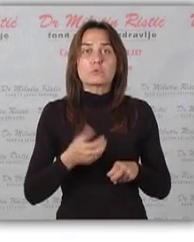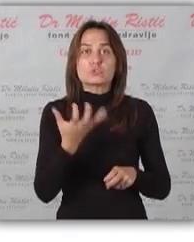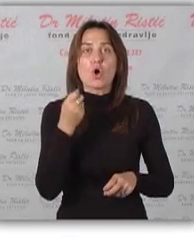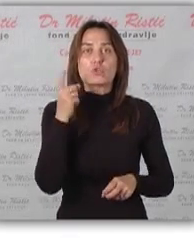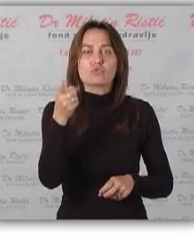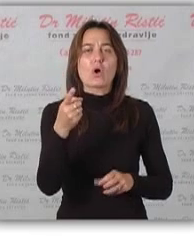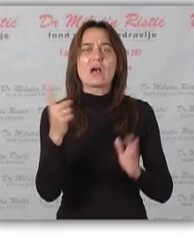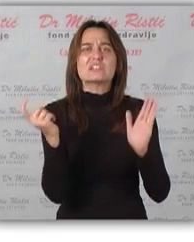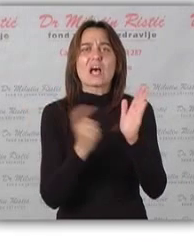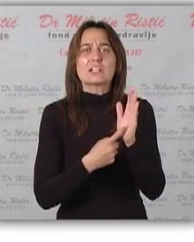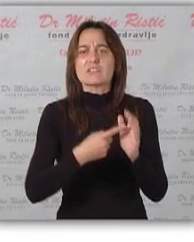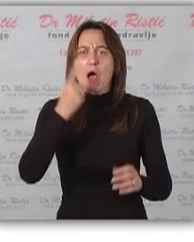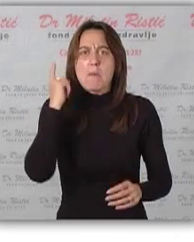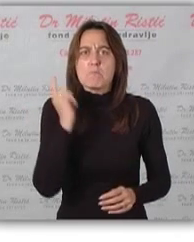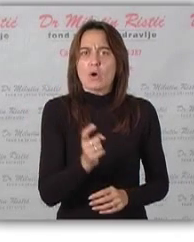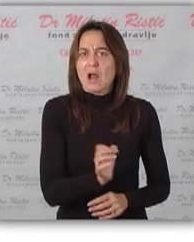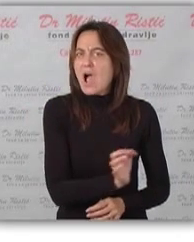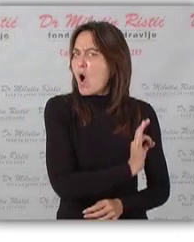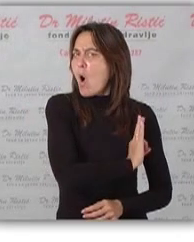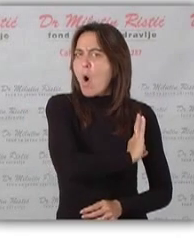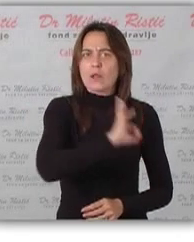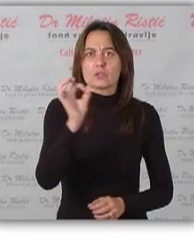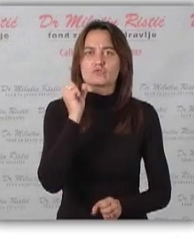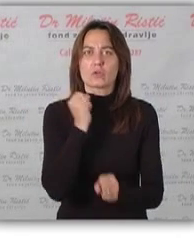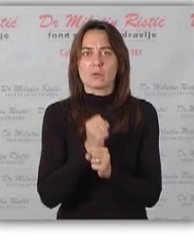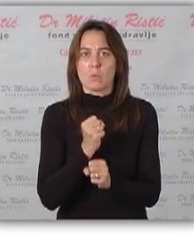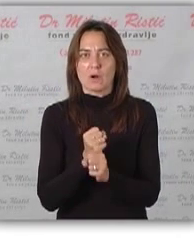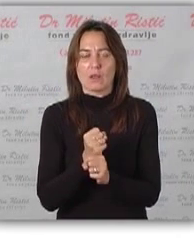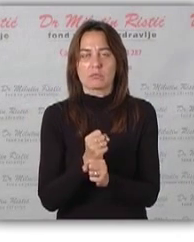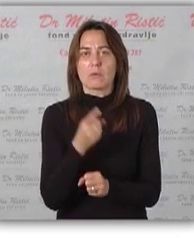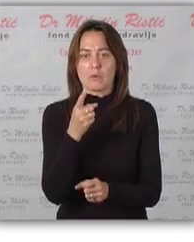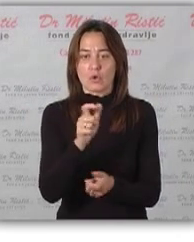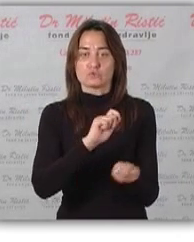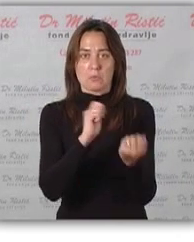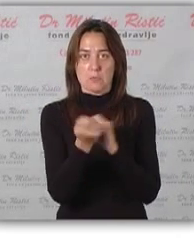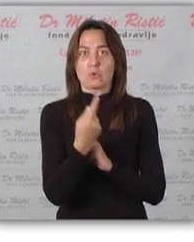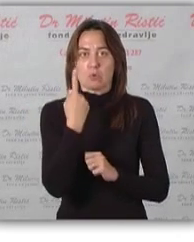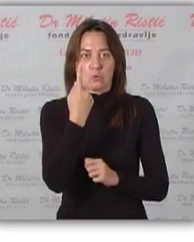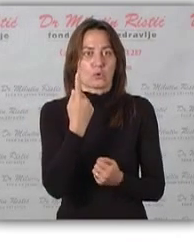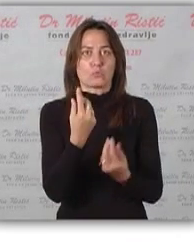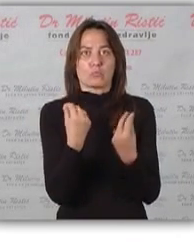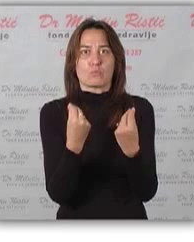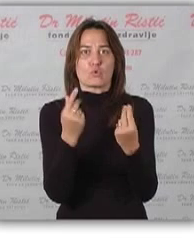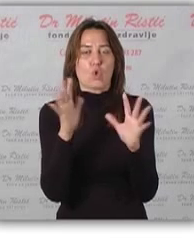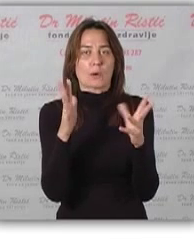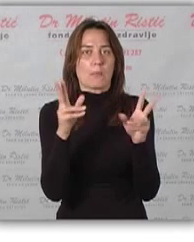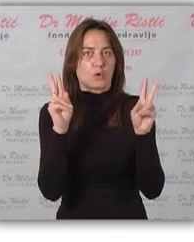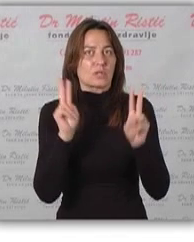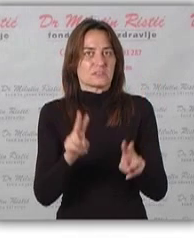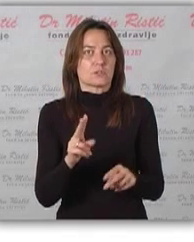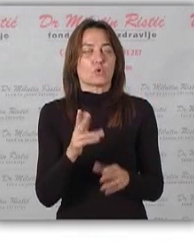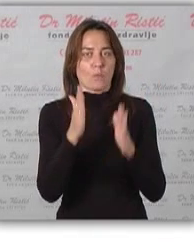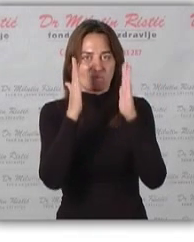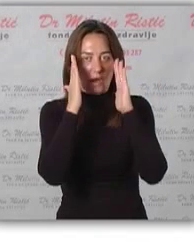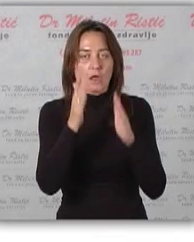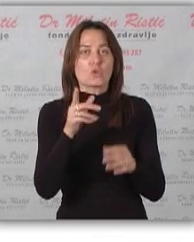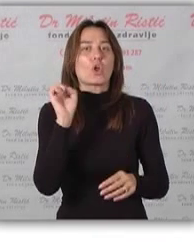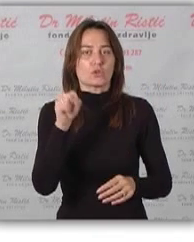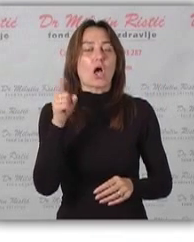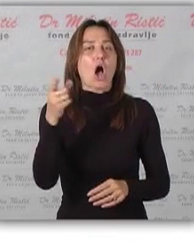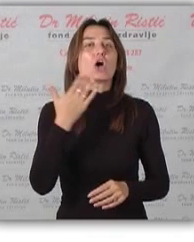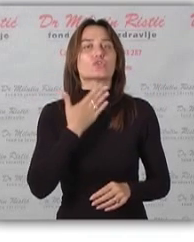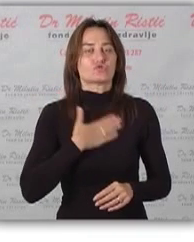tog apsolutističkog zahteva da mora obavljati stvari savršeno i zamenila za jedno racionalno uverenje, a to je